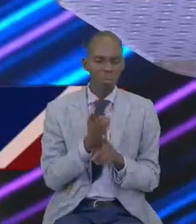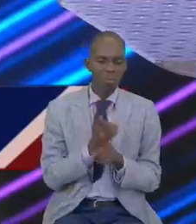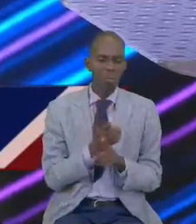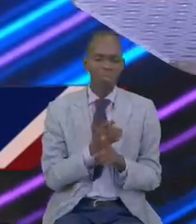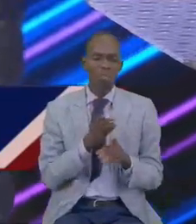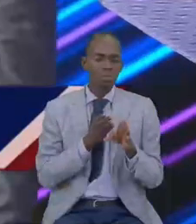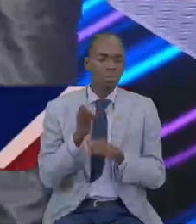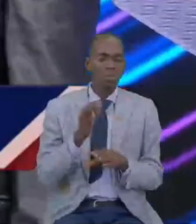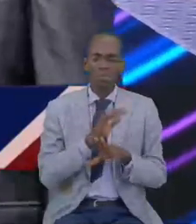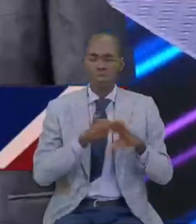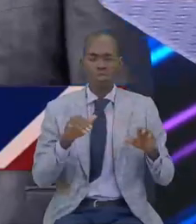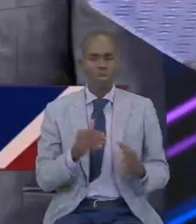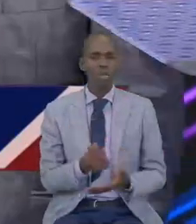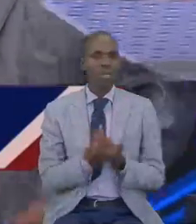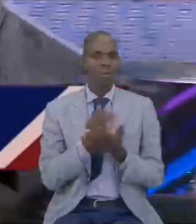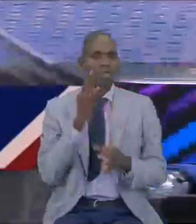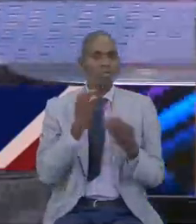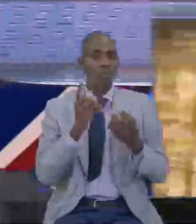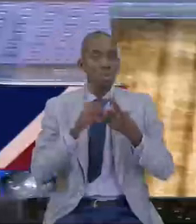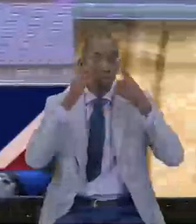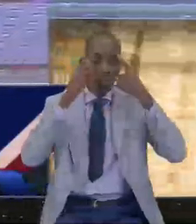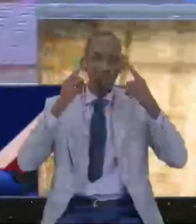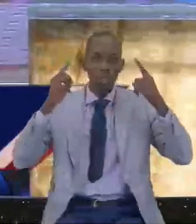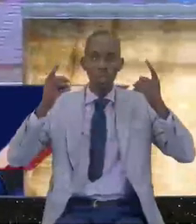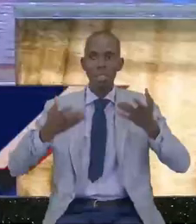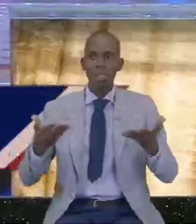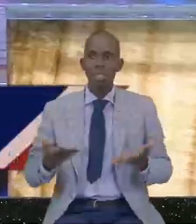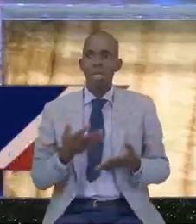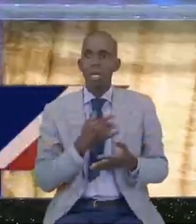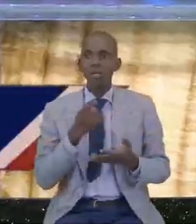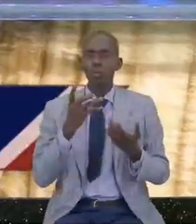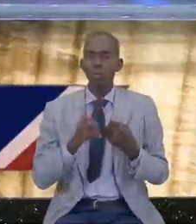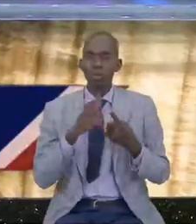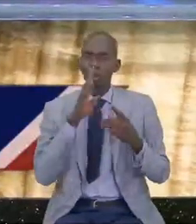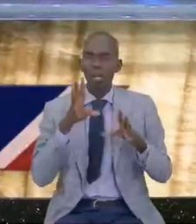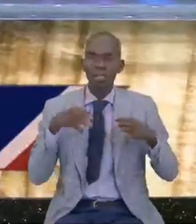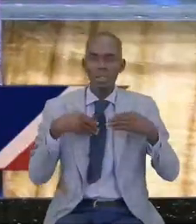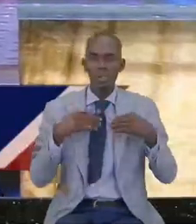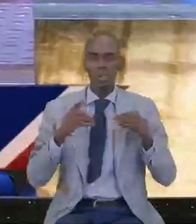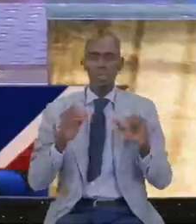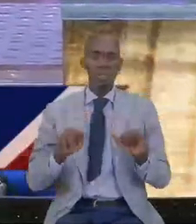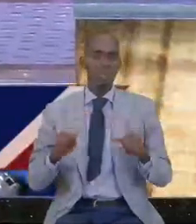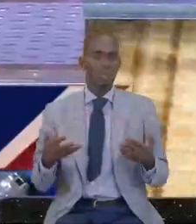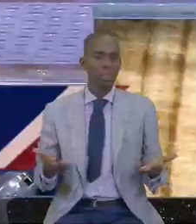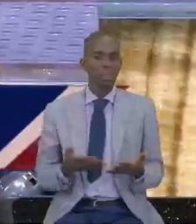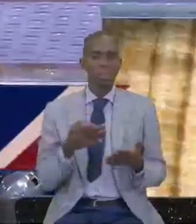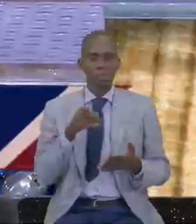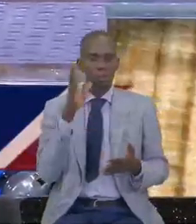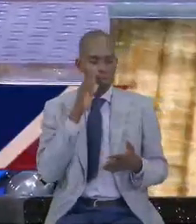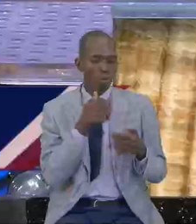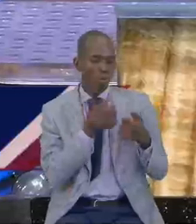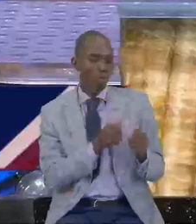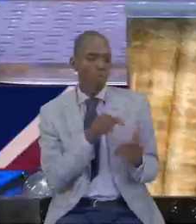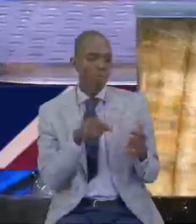si tu veux réussir ici, et si tu veux être acceptable ici, voici comment tu dois vivre. Ça,